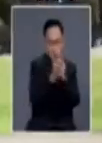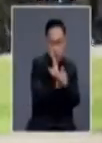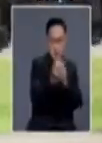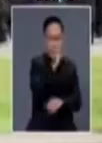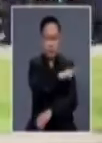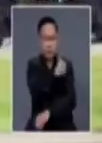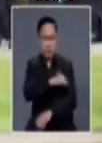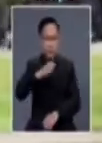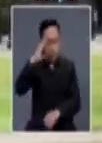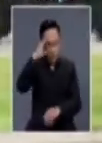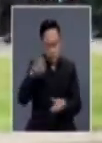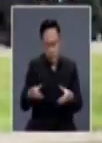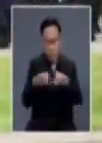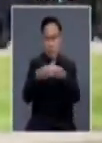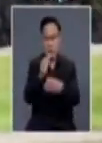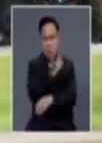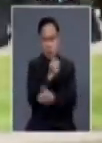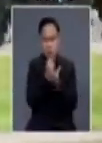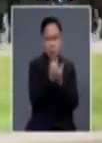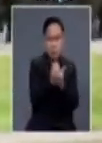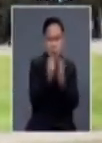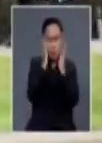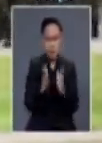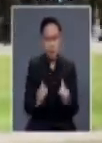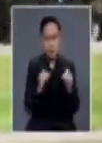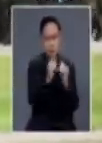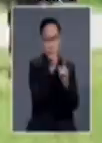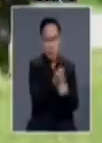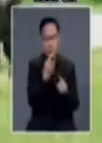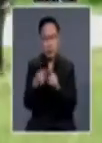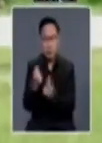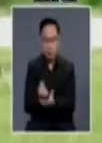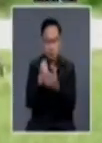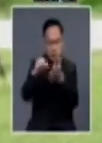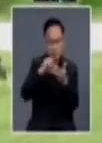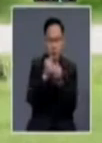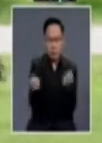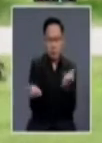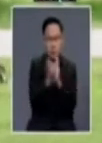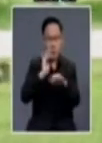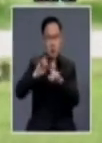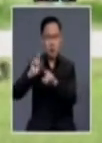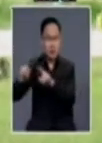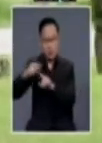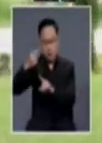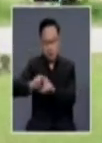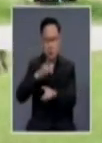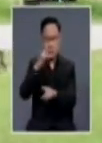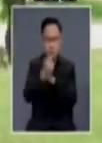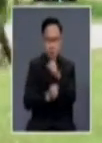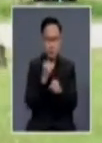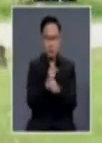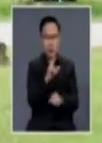การแพทย์ทหารกับคณะผู้เชี่ยวชาญด้านการช่วยเหลือทางด้านมนุษยธรรมและการบรรเทาภัยพิบัติในห่วงเดือนสิงหาคม